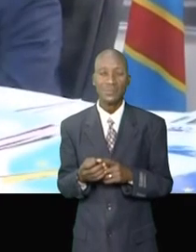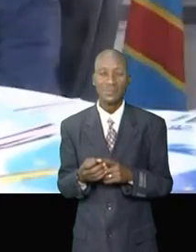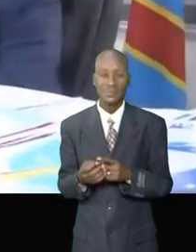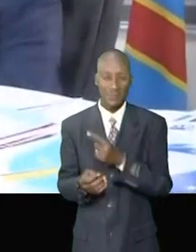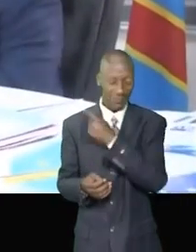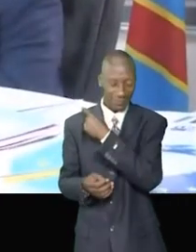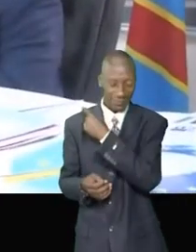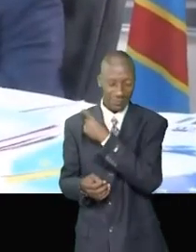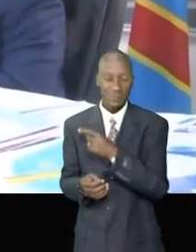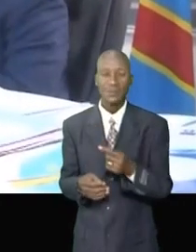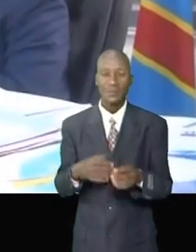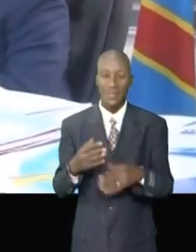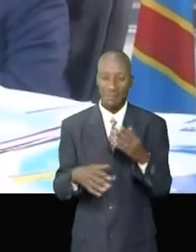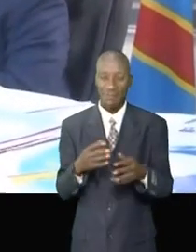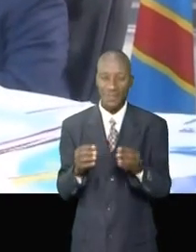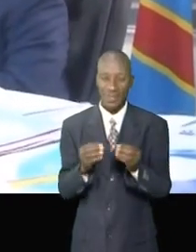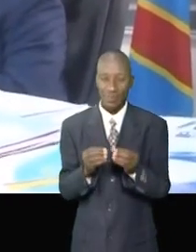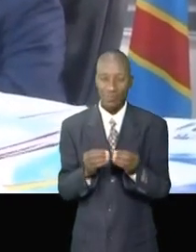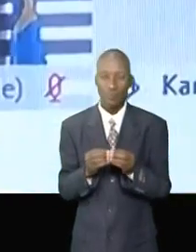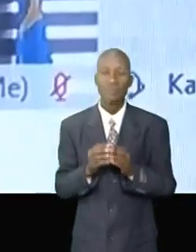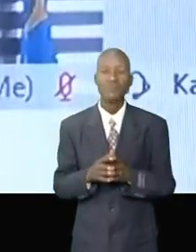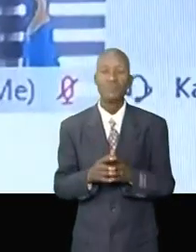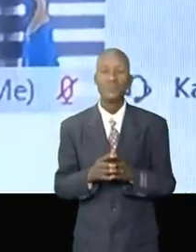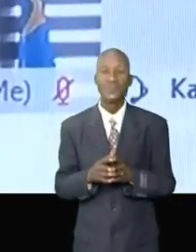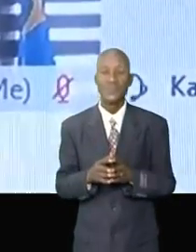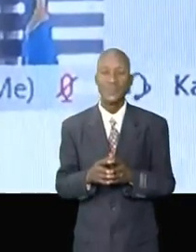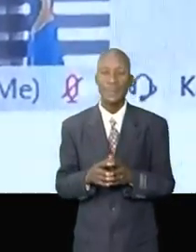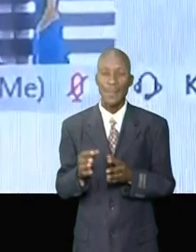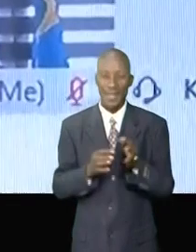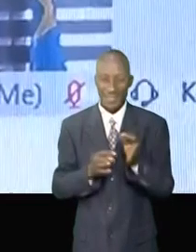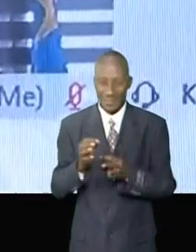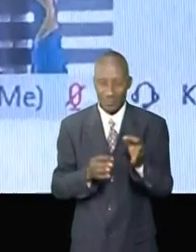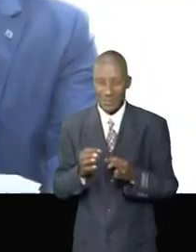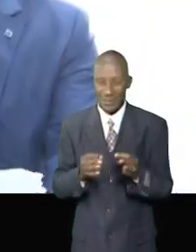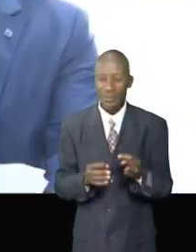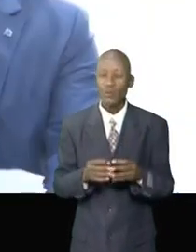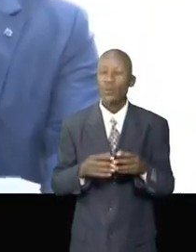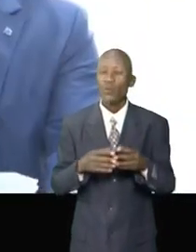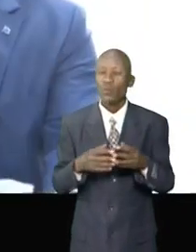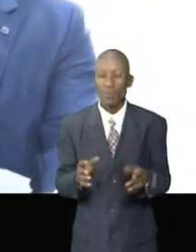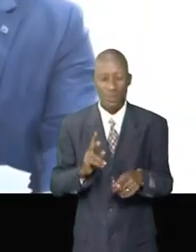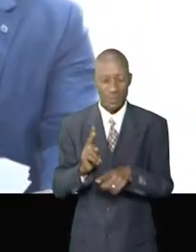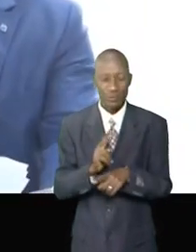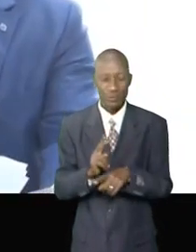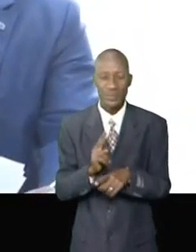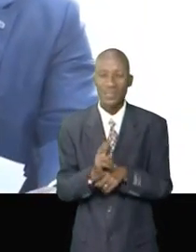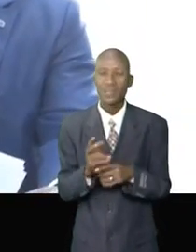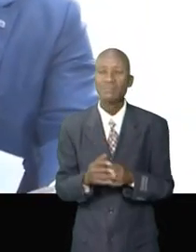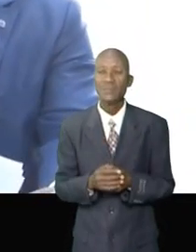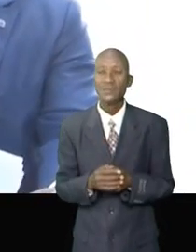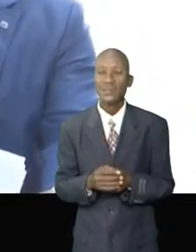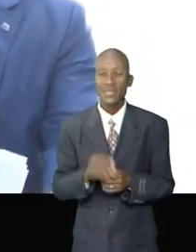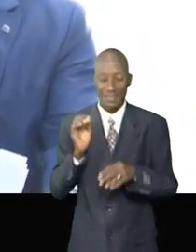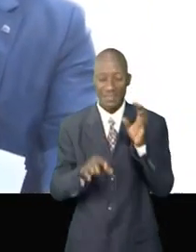Claude Nyamugabo Bazibué, a cité 3 piliers importants sur la gestion des déchets. La communication pour